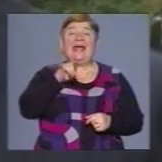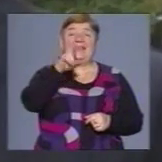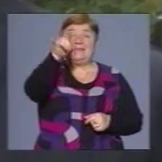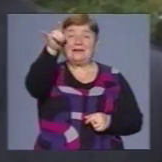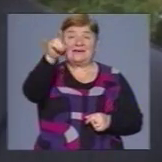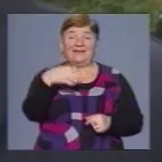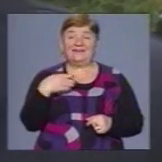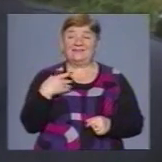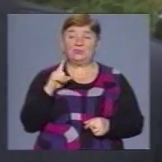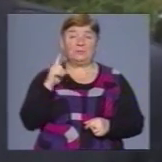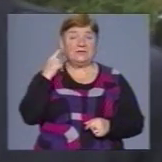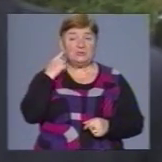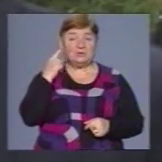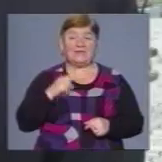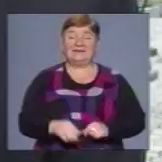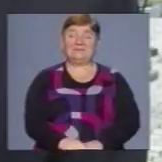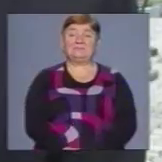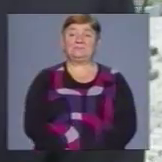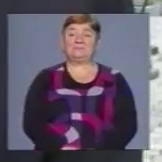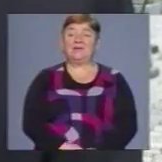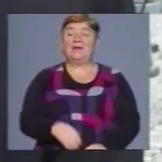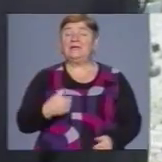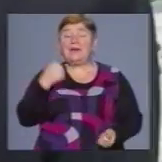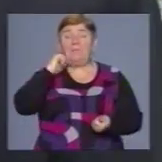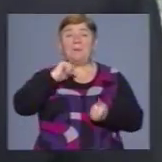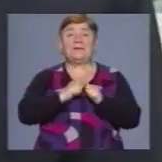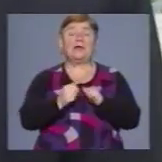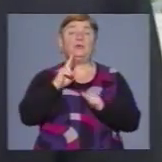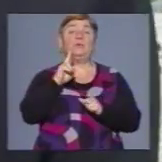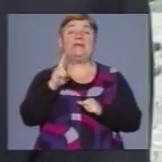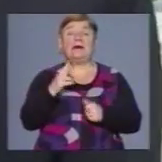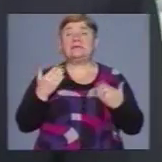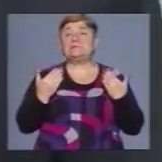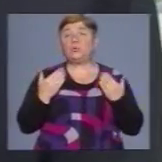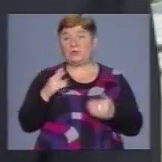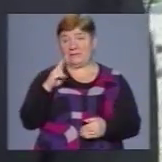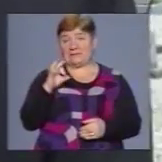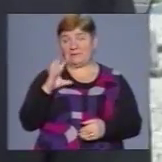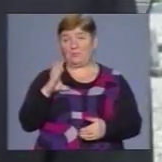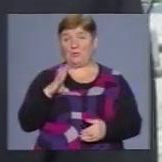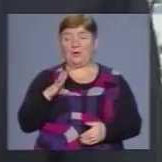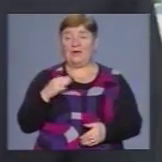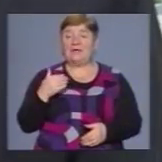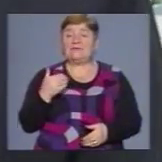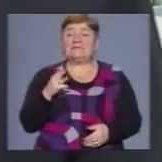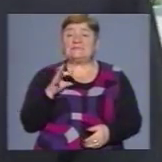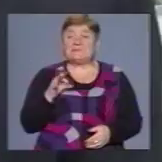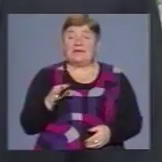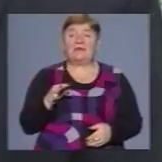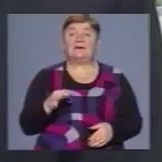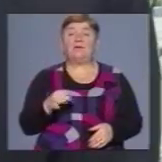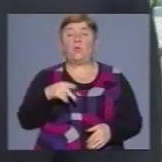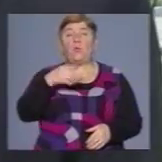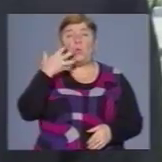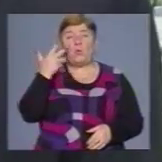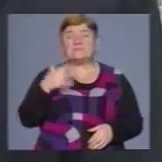війська прийшли, тоді нас випустили. Пам'ятаю, як сьогодні. І німецьких солдат, і угорських,